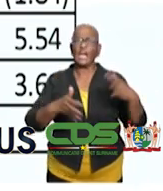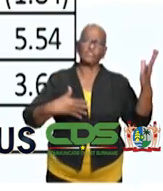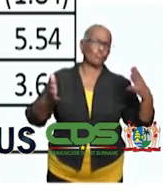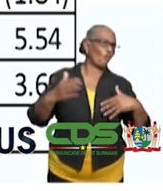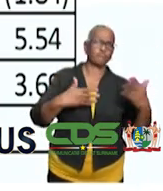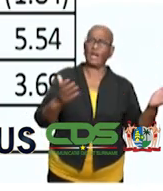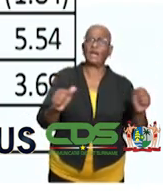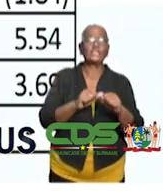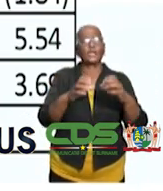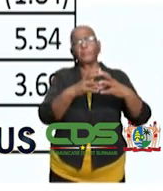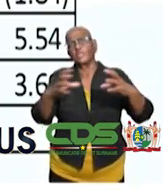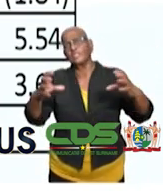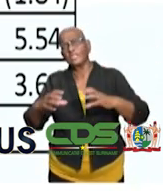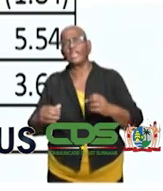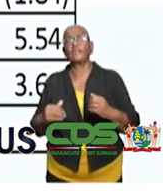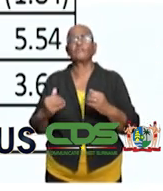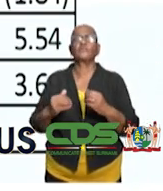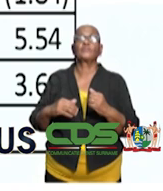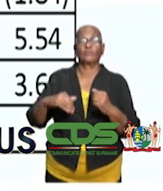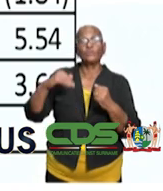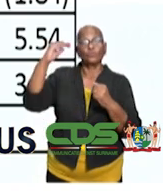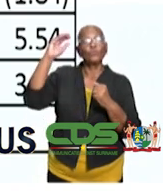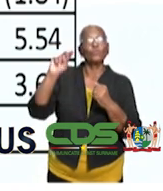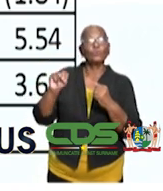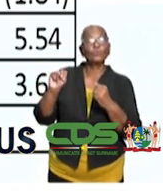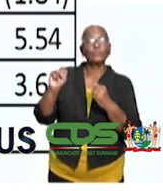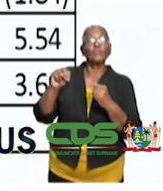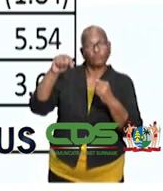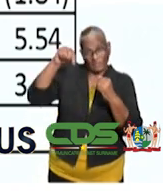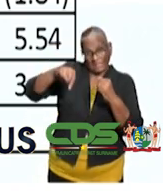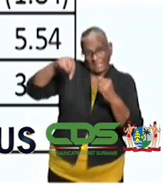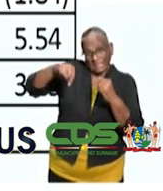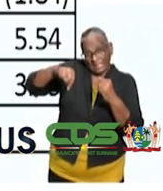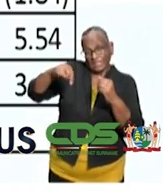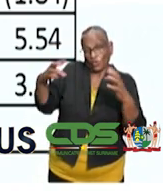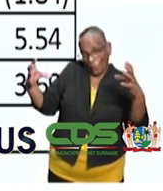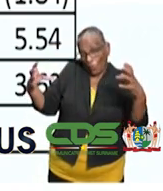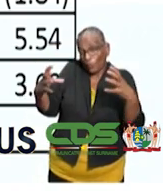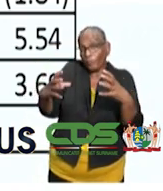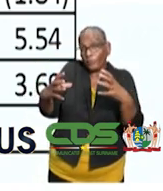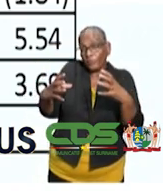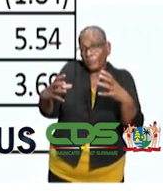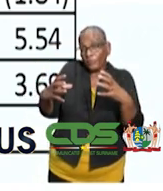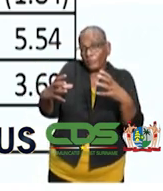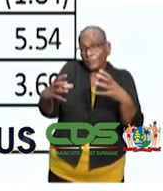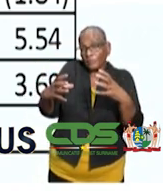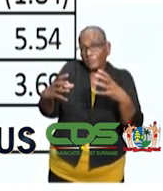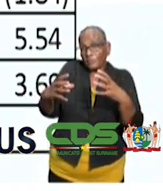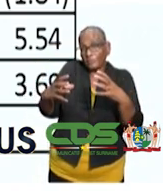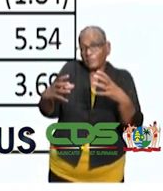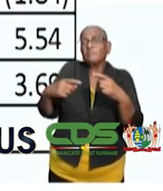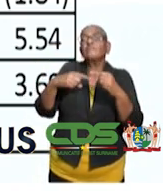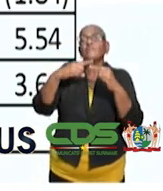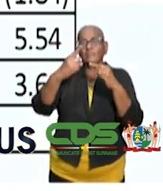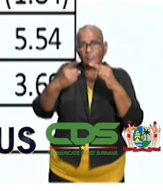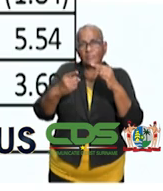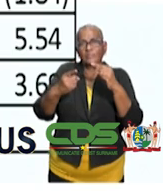ook tariefgroep 20. Voor deze tariefgroepen zullen we